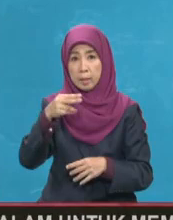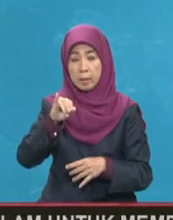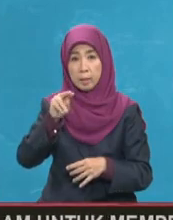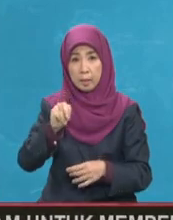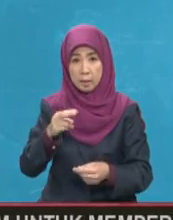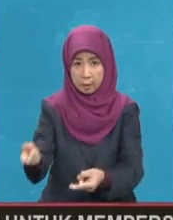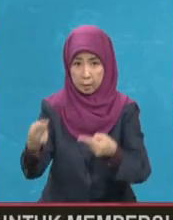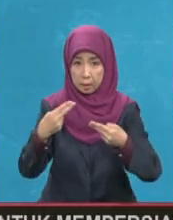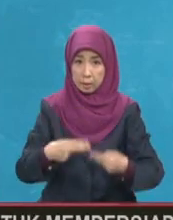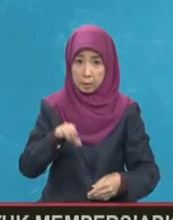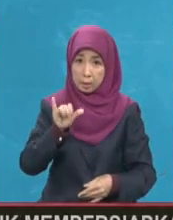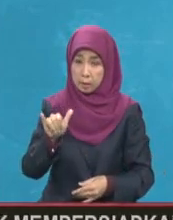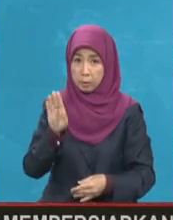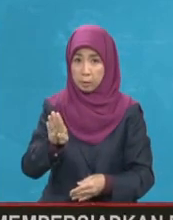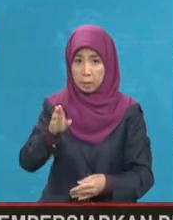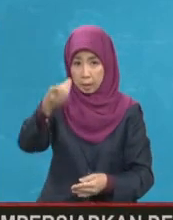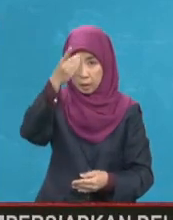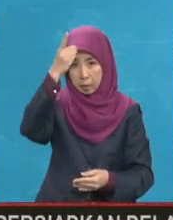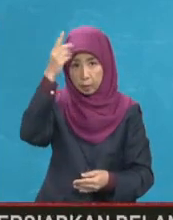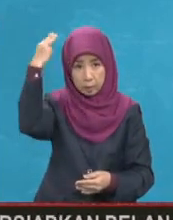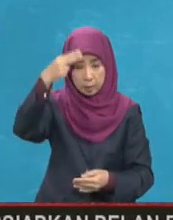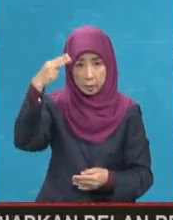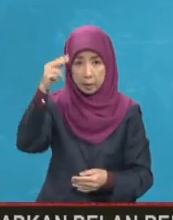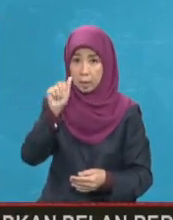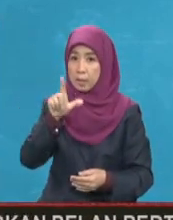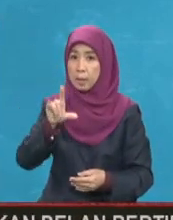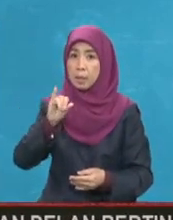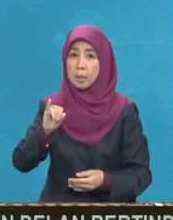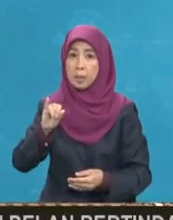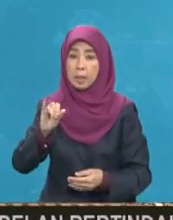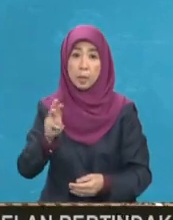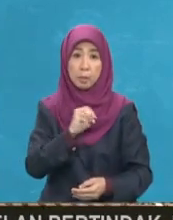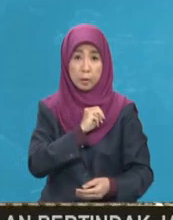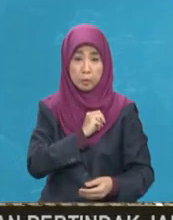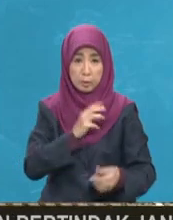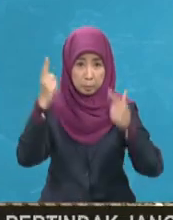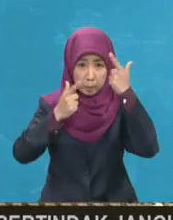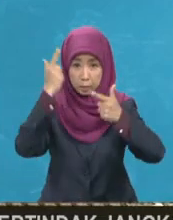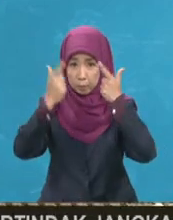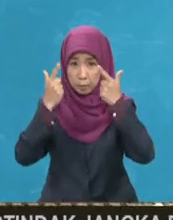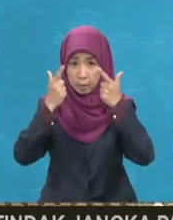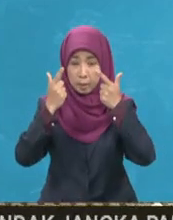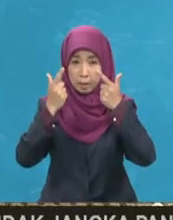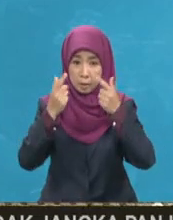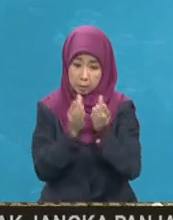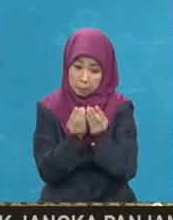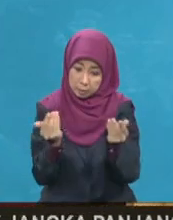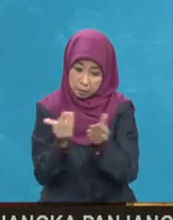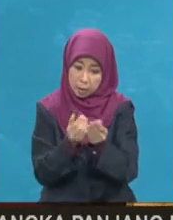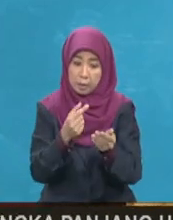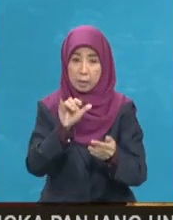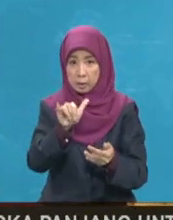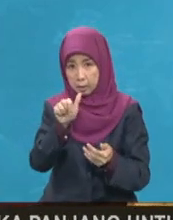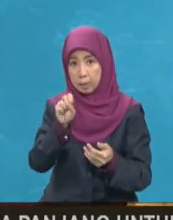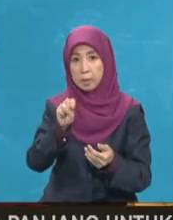Hai hadir yang terhormat Datuk Sri Setyo Aji alifina pong menteri sumber-sumber utama dan plancungan bacaan surah Yasin